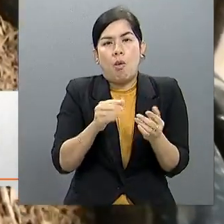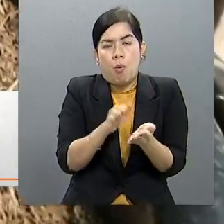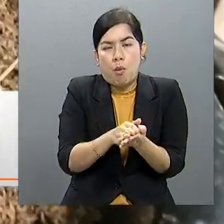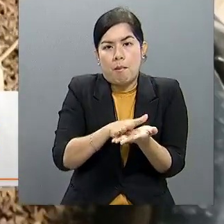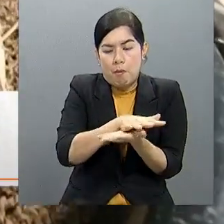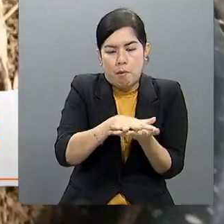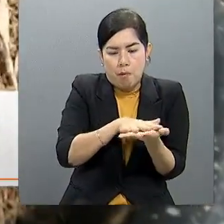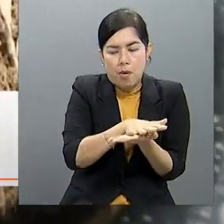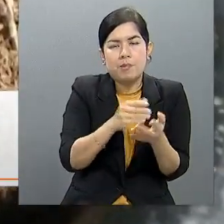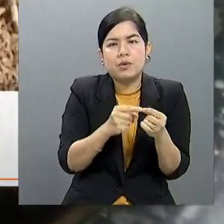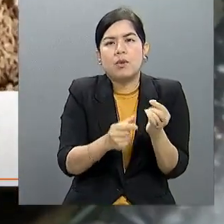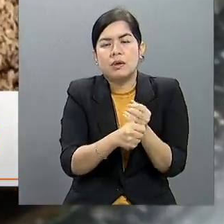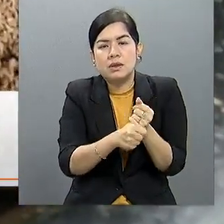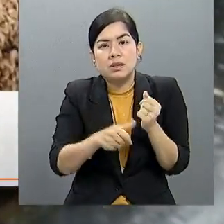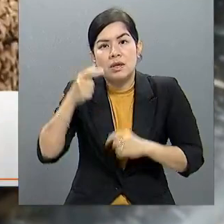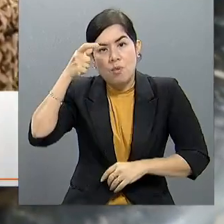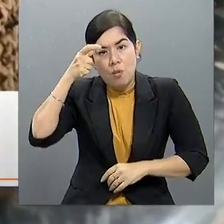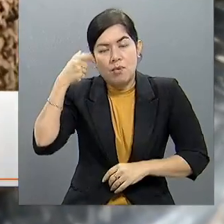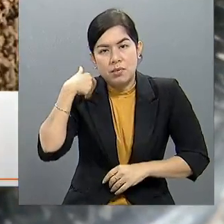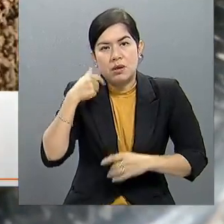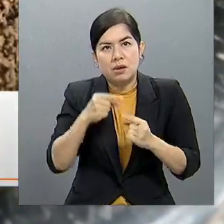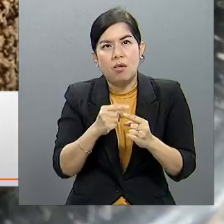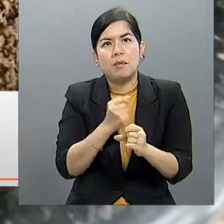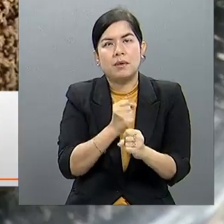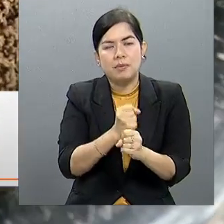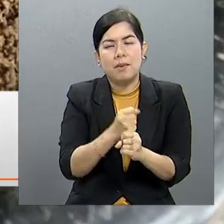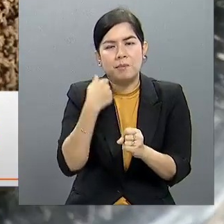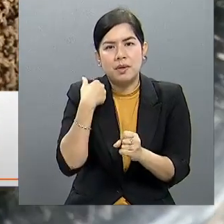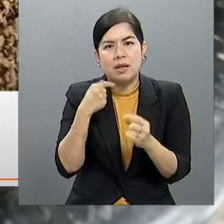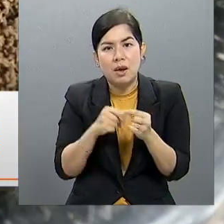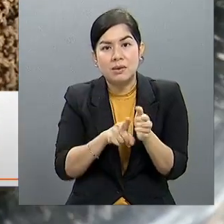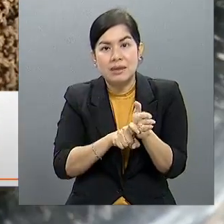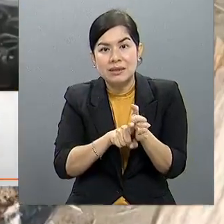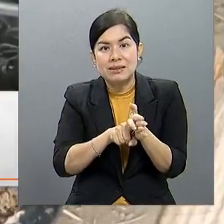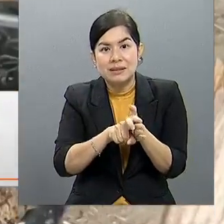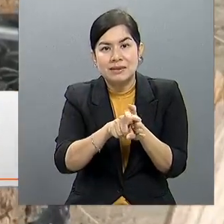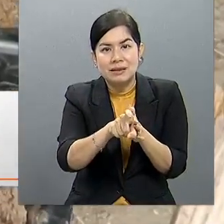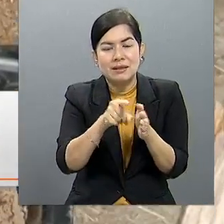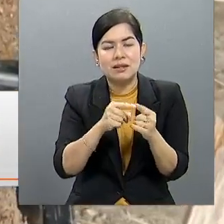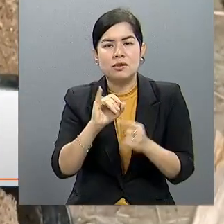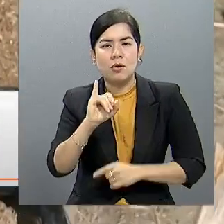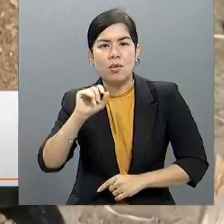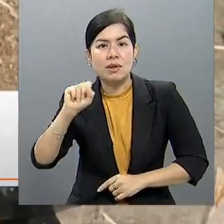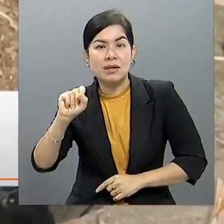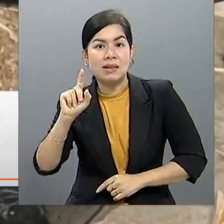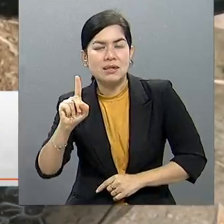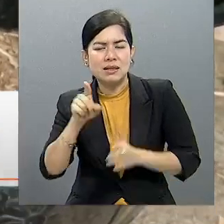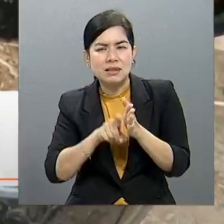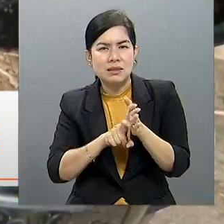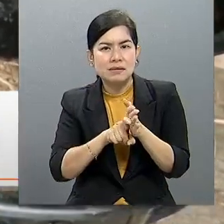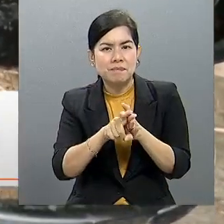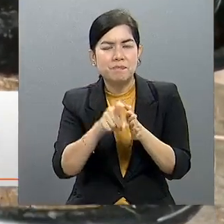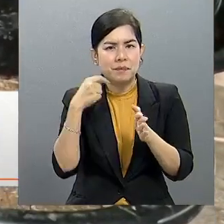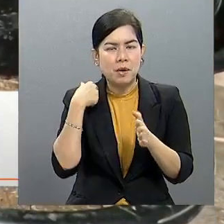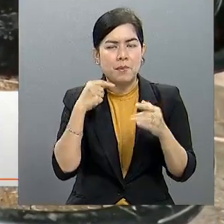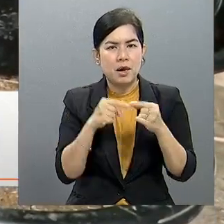หรือดินทใช้เลี้งเป็อาหารใหกัไ้เดือนจากนั้นตัวเองก็นำมไ้เดือนที่ได้มาลองปลูกเพื่อผักดูประ